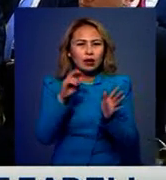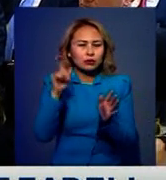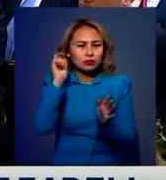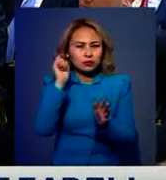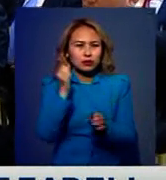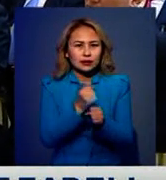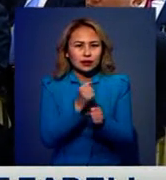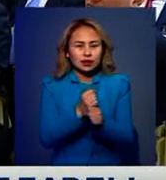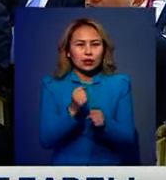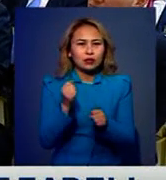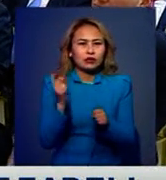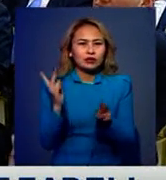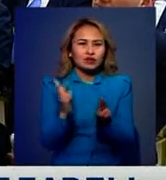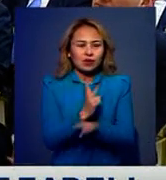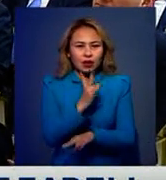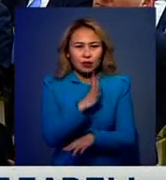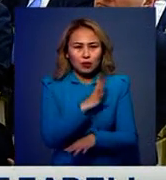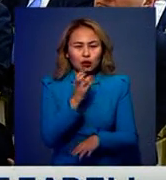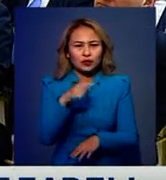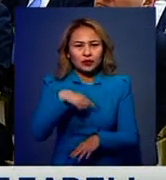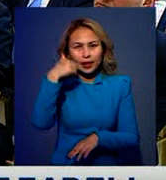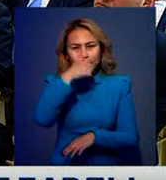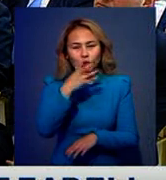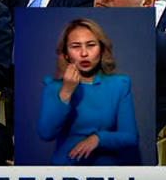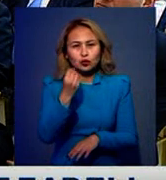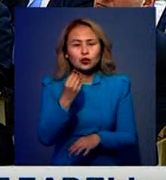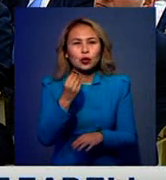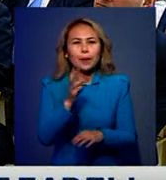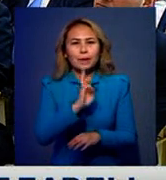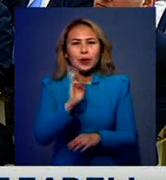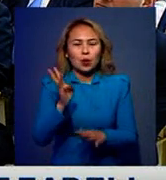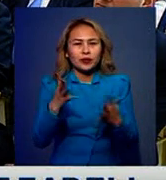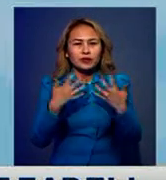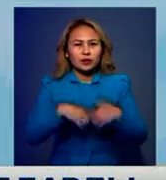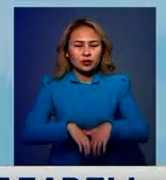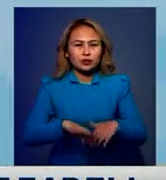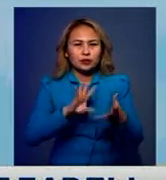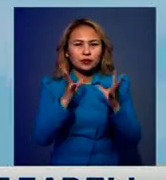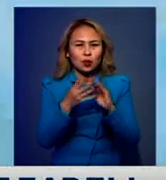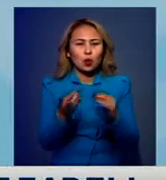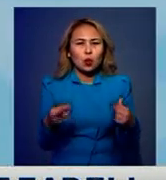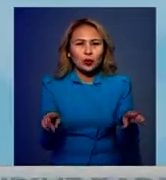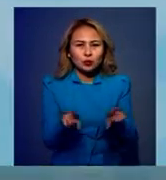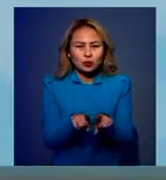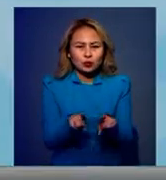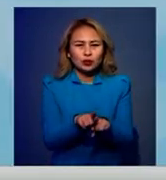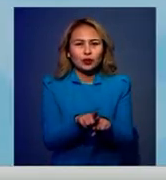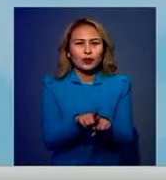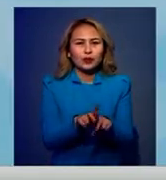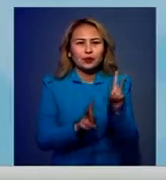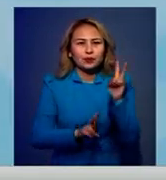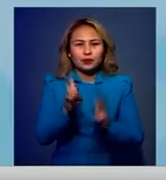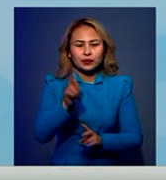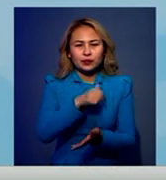өндіру көлемі 2 есе қысқарды. Биыл тағы 1,1 миллион тоннаға қысқарады деген болжам бар. Дегенмен өндірістің